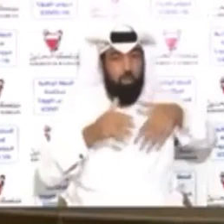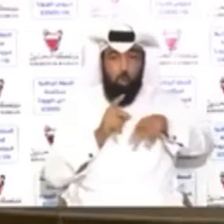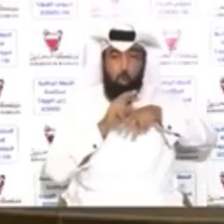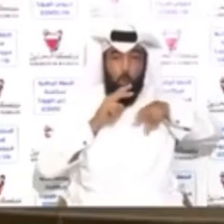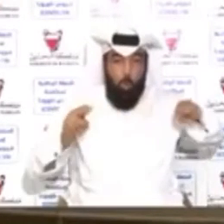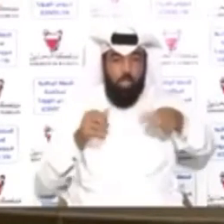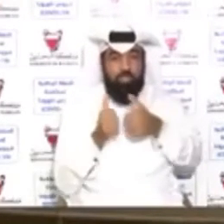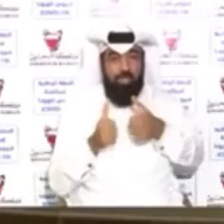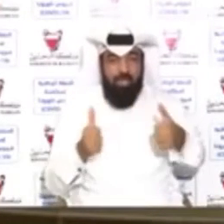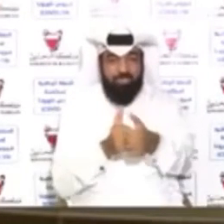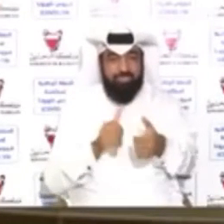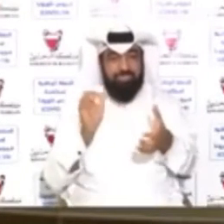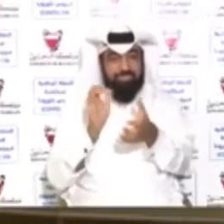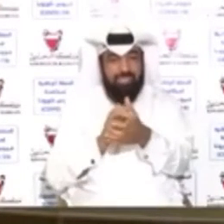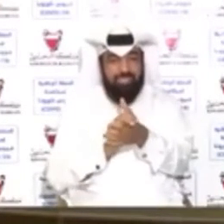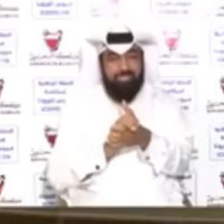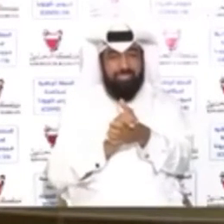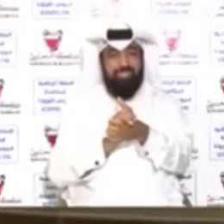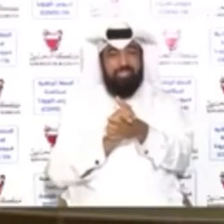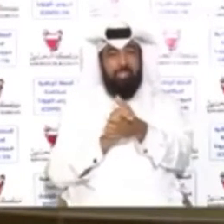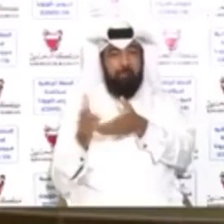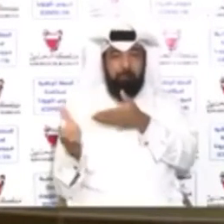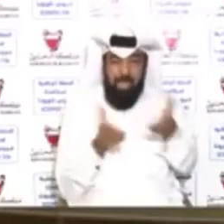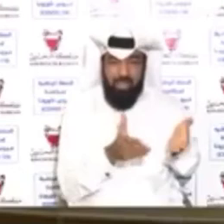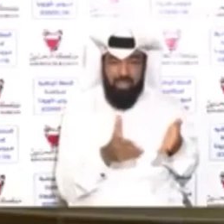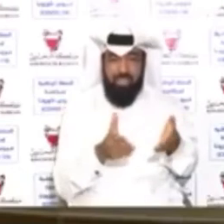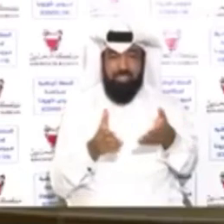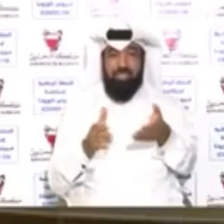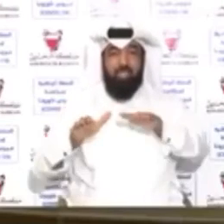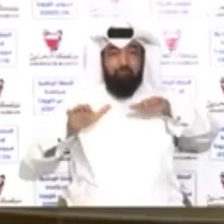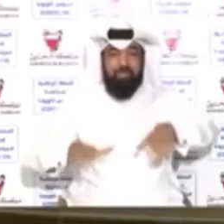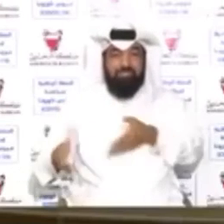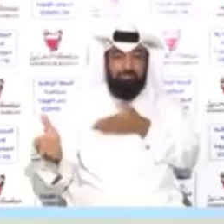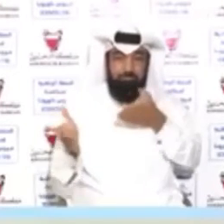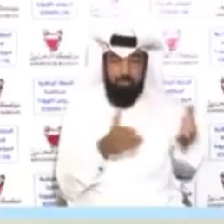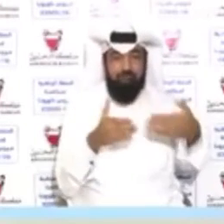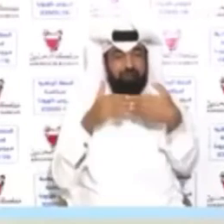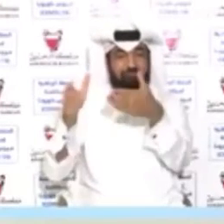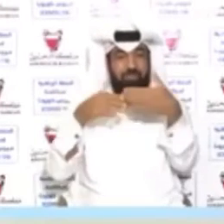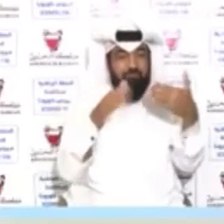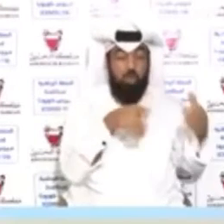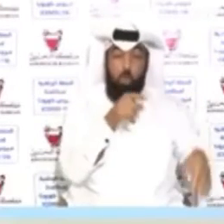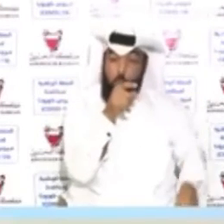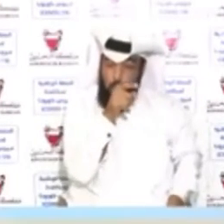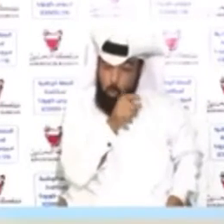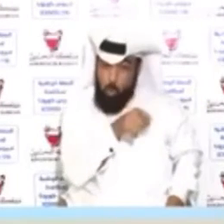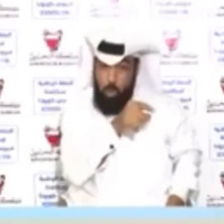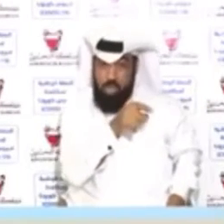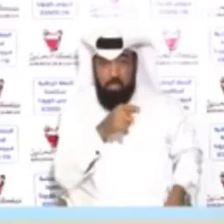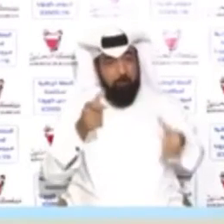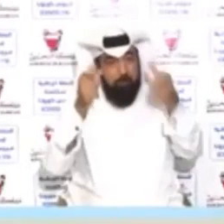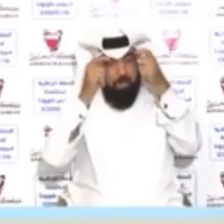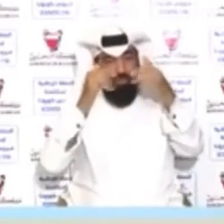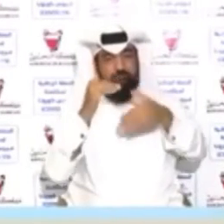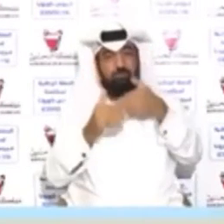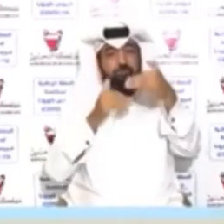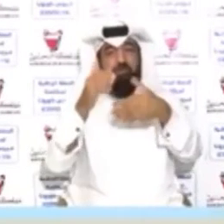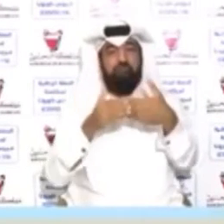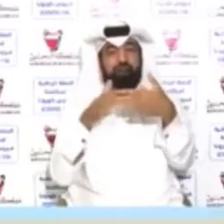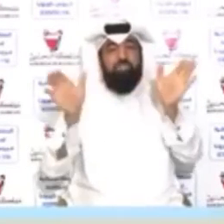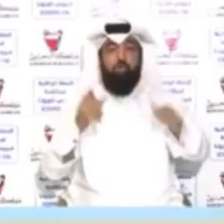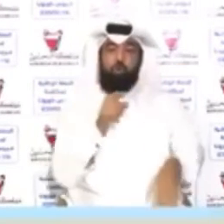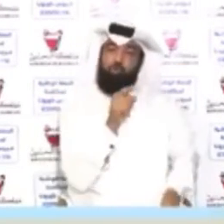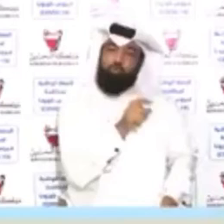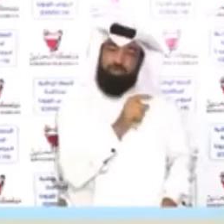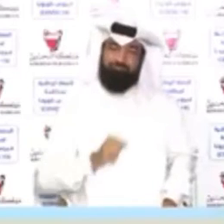وغير الأخوان الأصدقاء والمجالس عامة المفتوحة. جميع هذه أسهمت في رفع هذه الأعداد اللي احنا رصدناها في الأيام